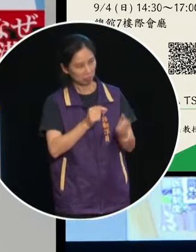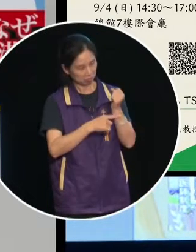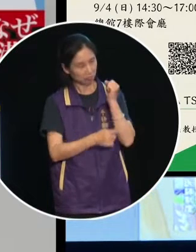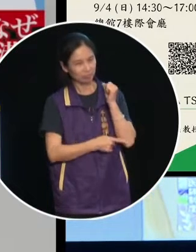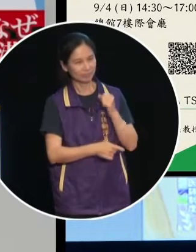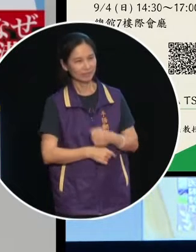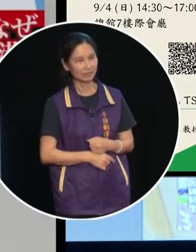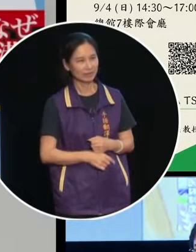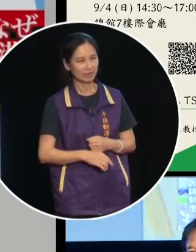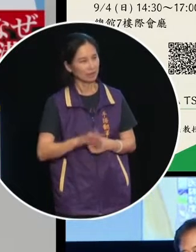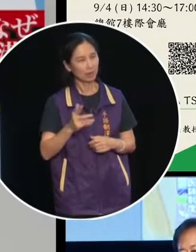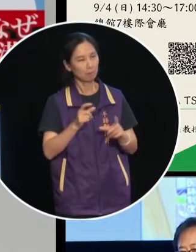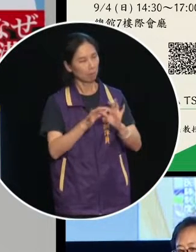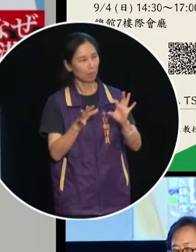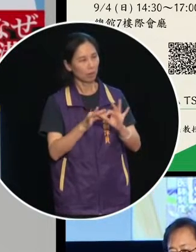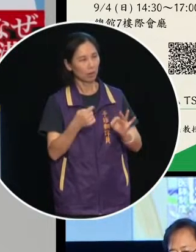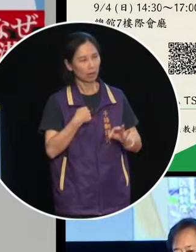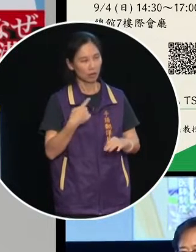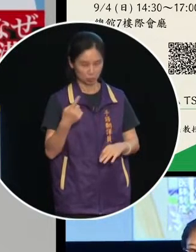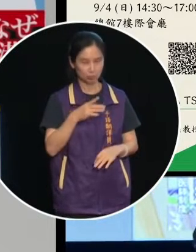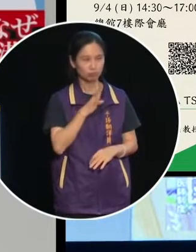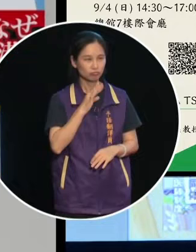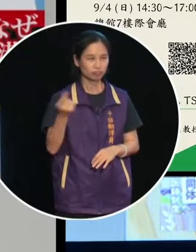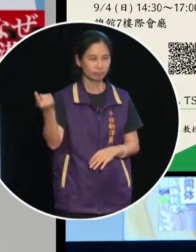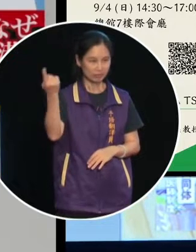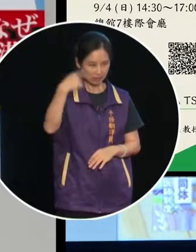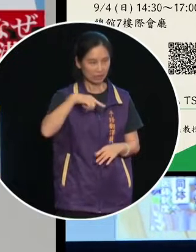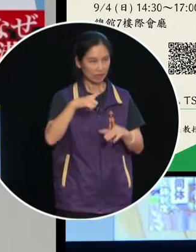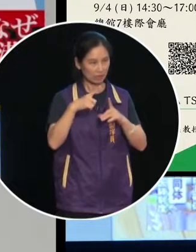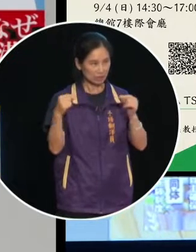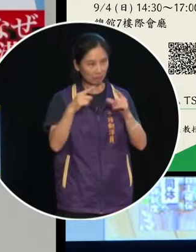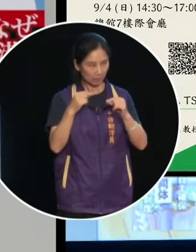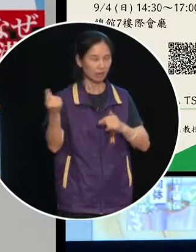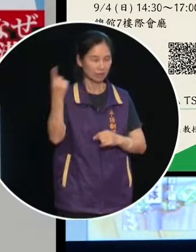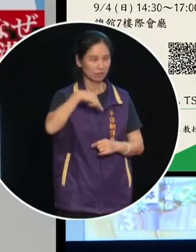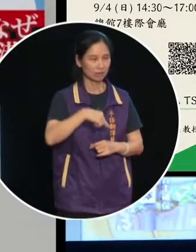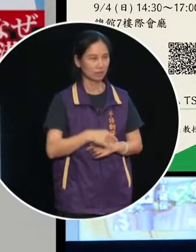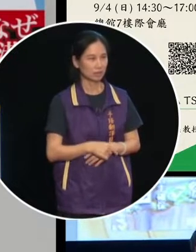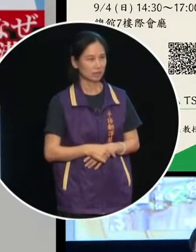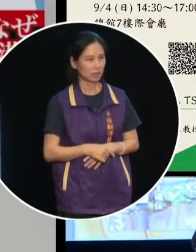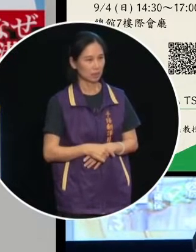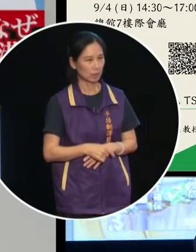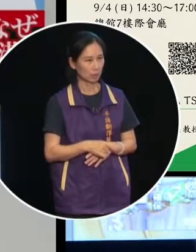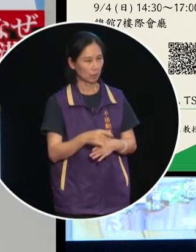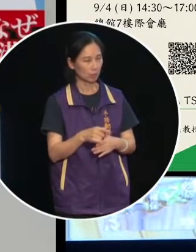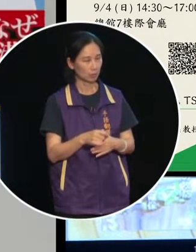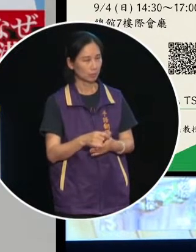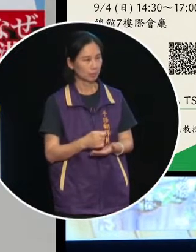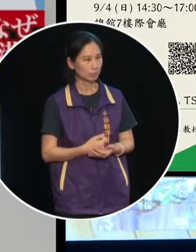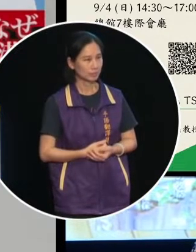知道，我来自日本的一个会讲中文的作家蔡就 OK。